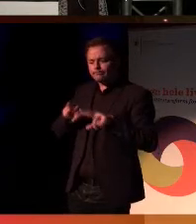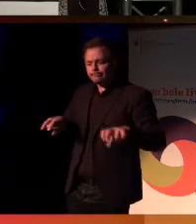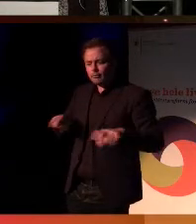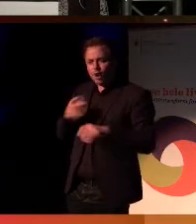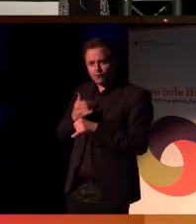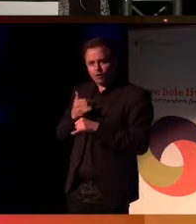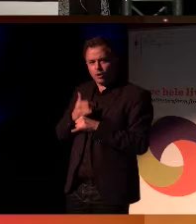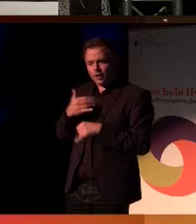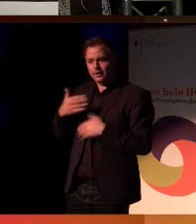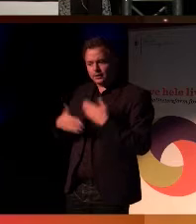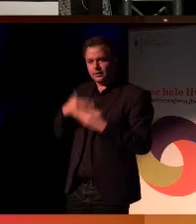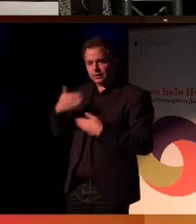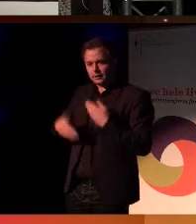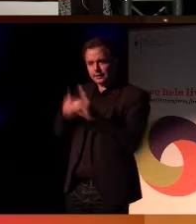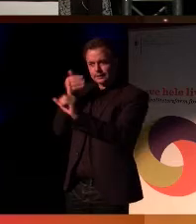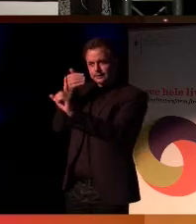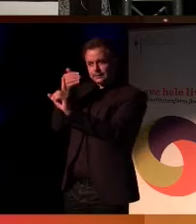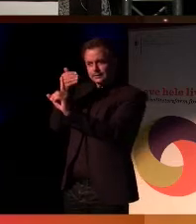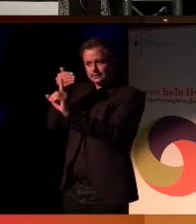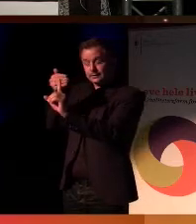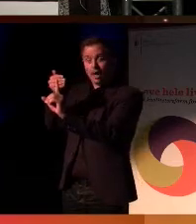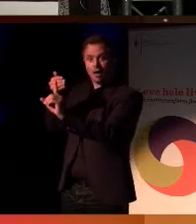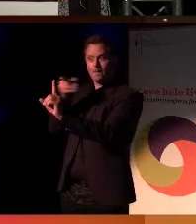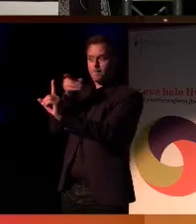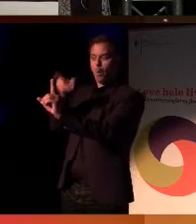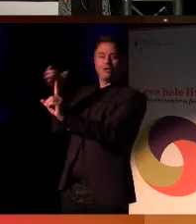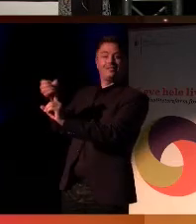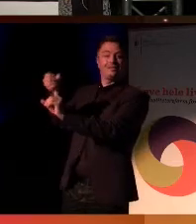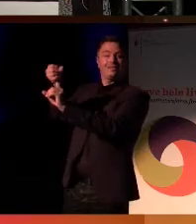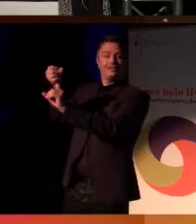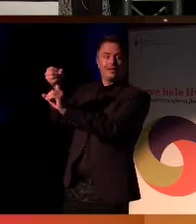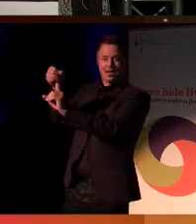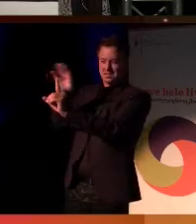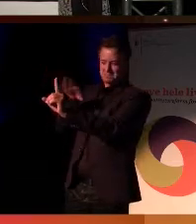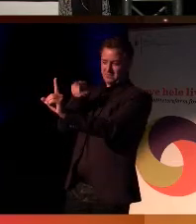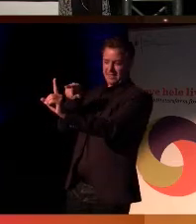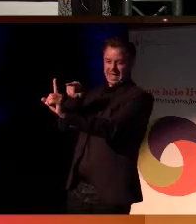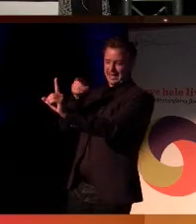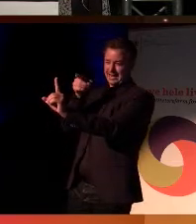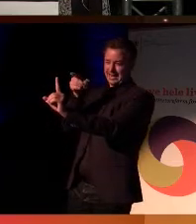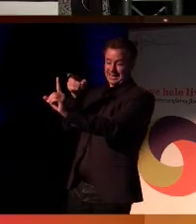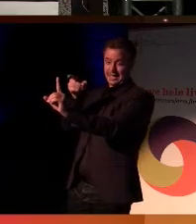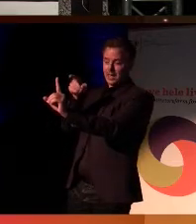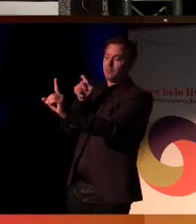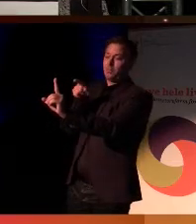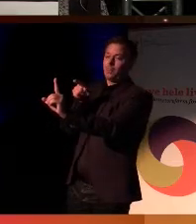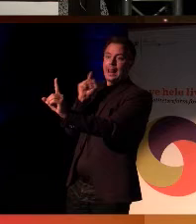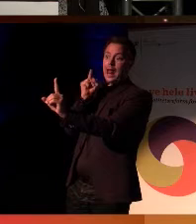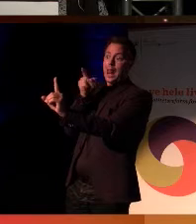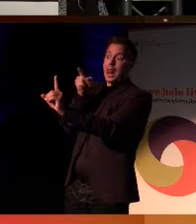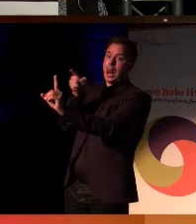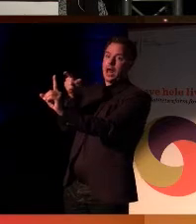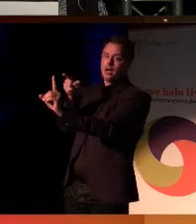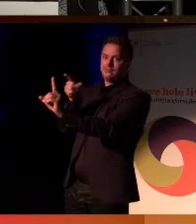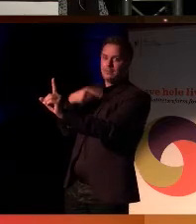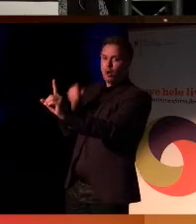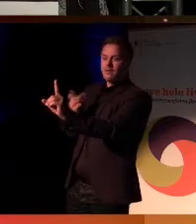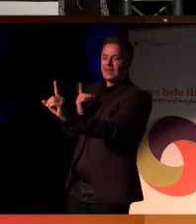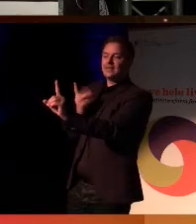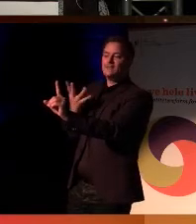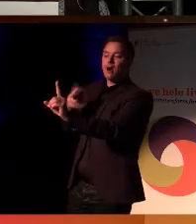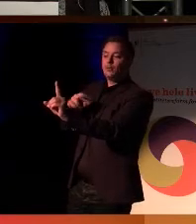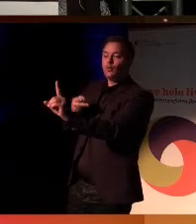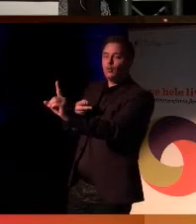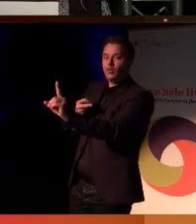skal komme dit målet lyser for oss fremme i det fjerne eller i det nære. Vi må velge metode.